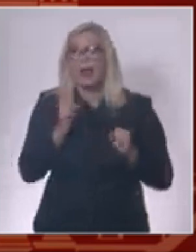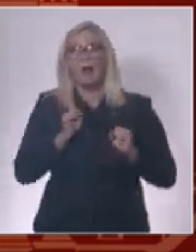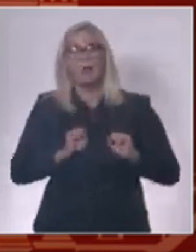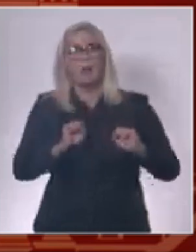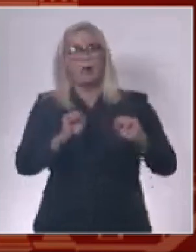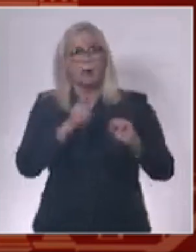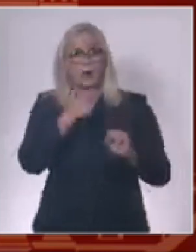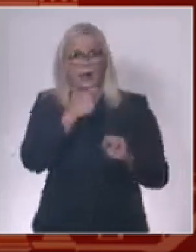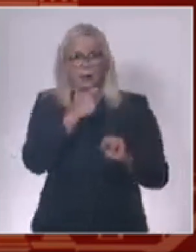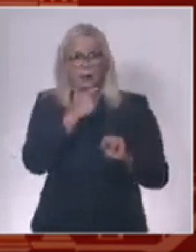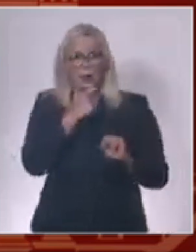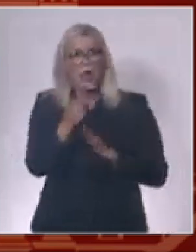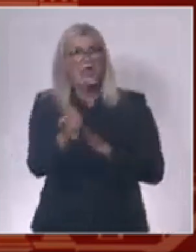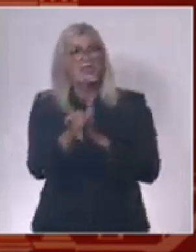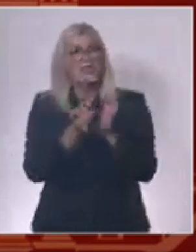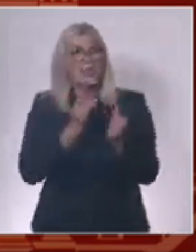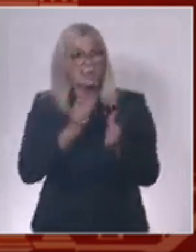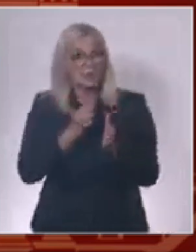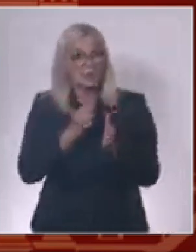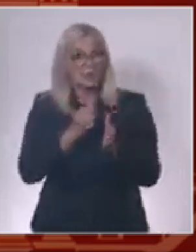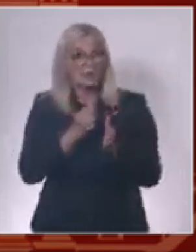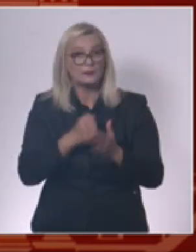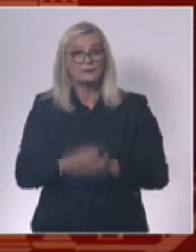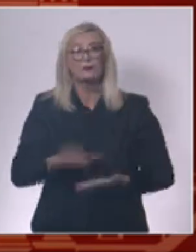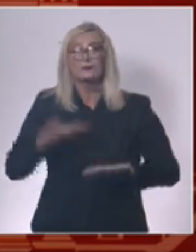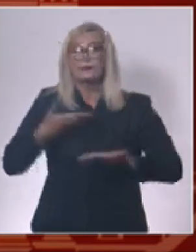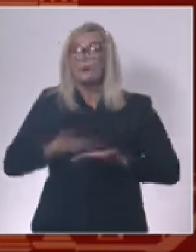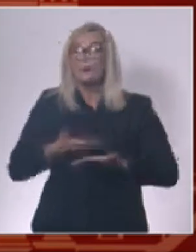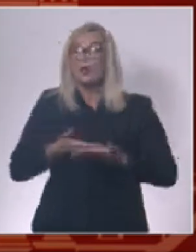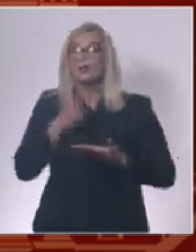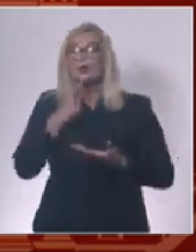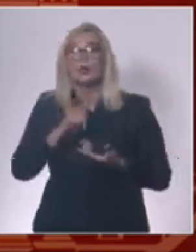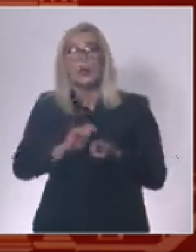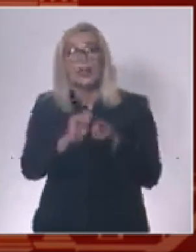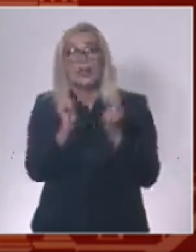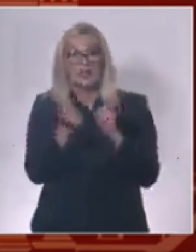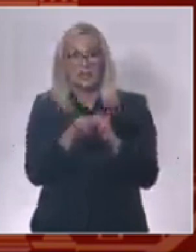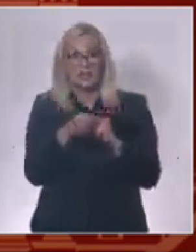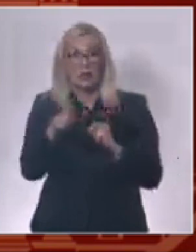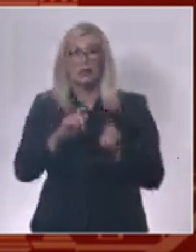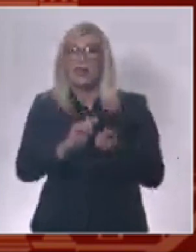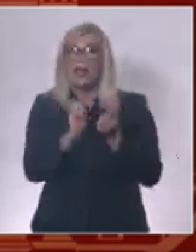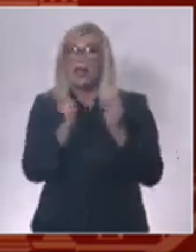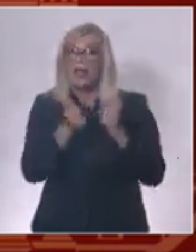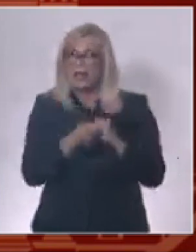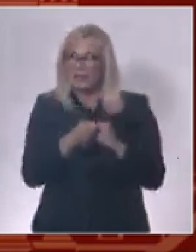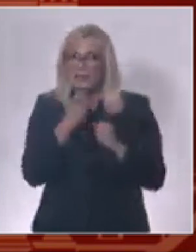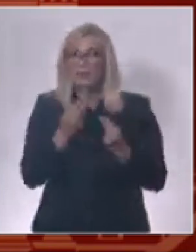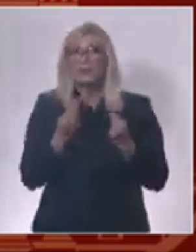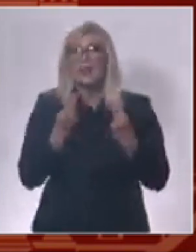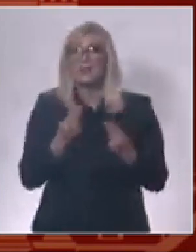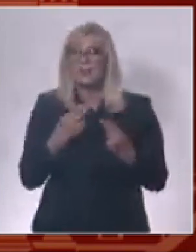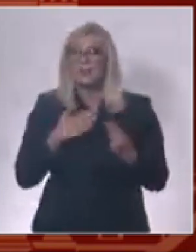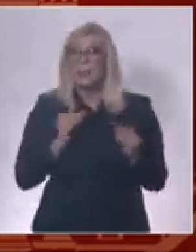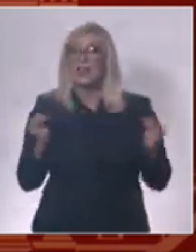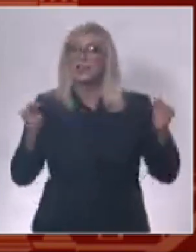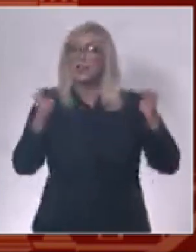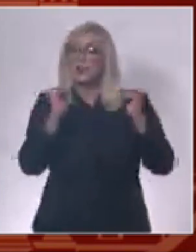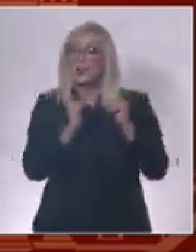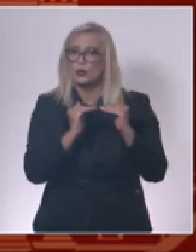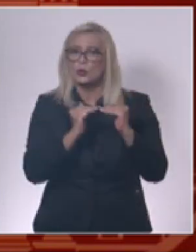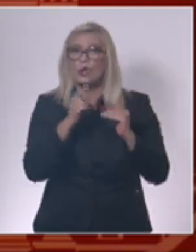економија, забрзување на фундаменталните реформи. Овие реформи се клучни за нашето усогласување